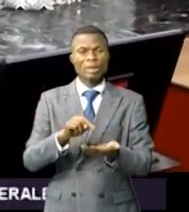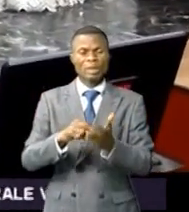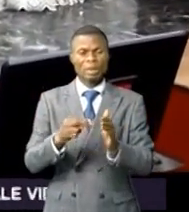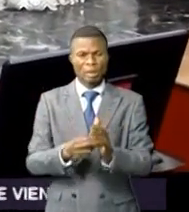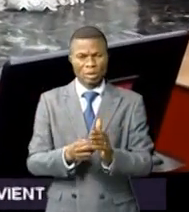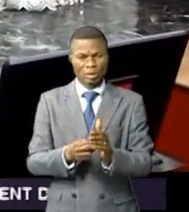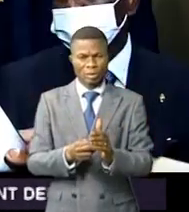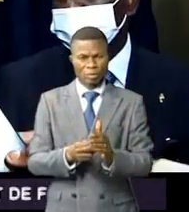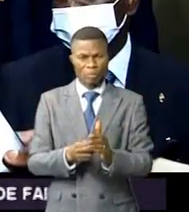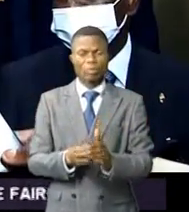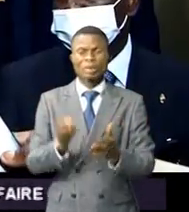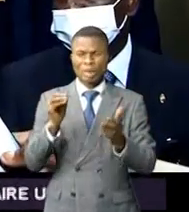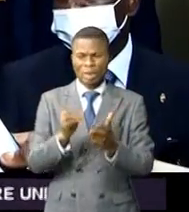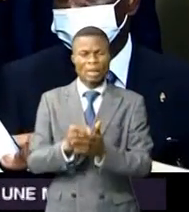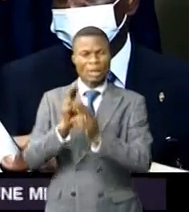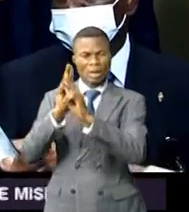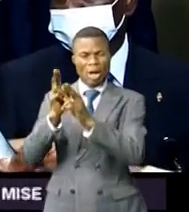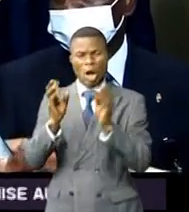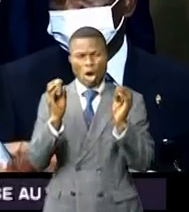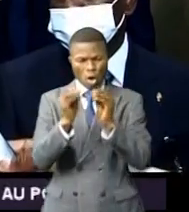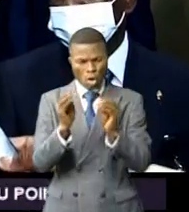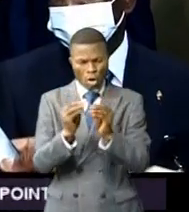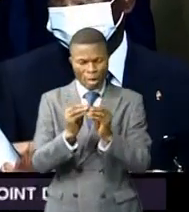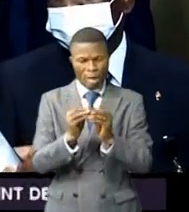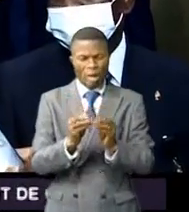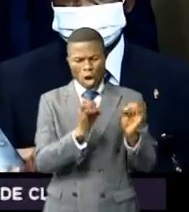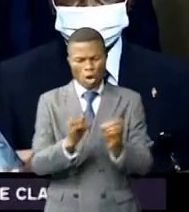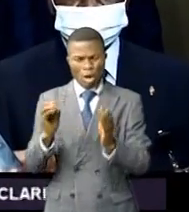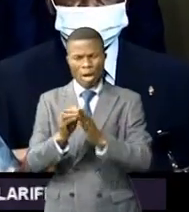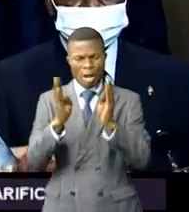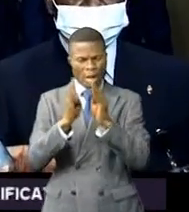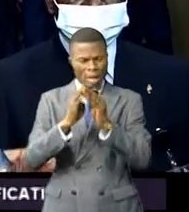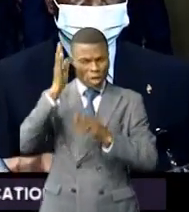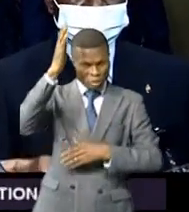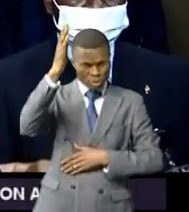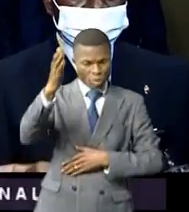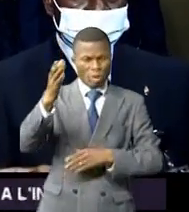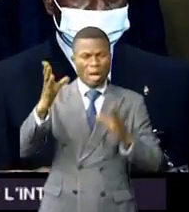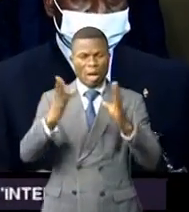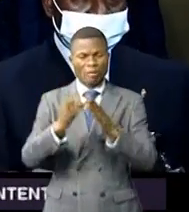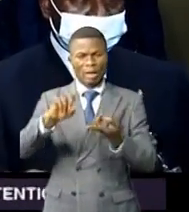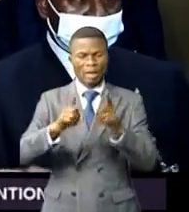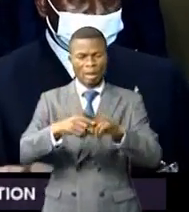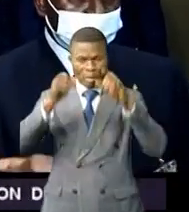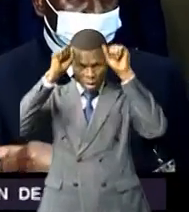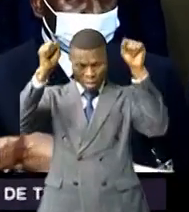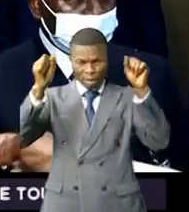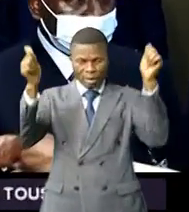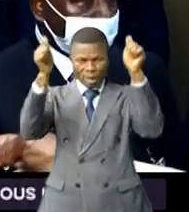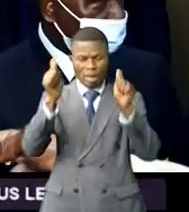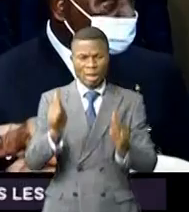et faire des rencontres, des réunions avec ses pairs, avec ses homologues, pour